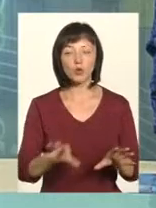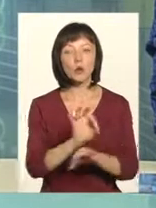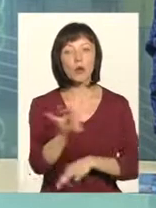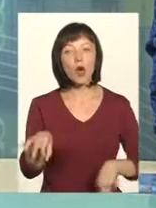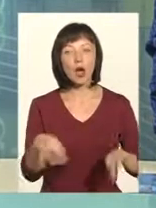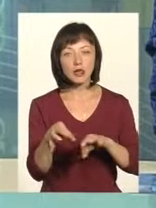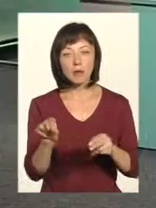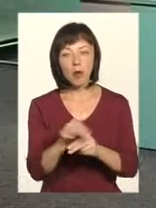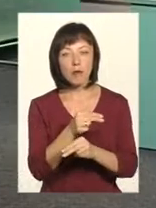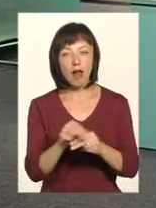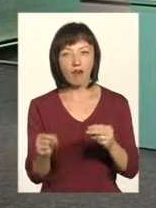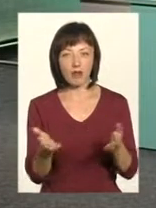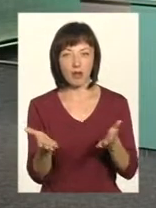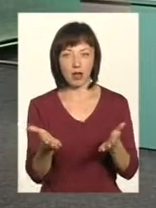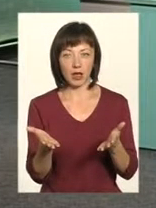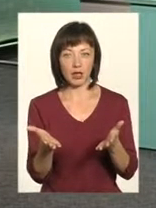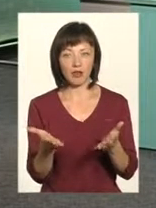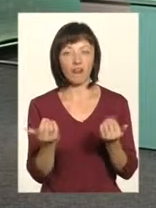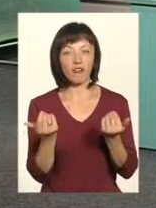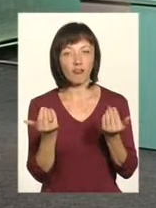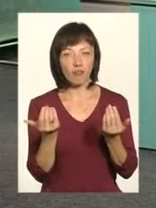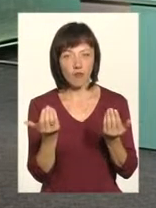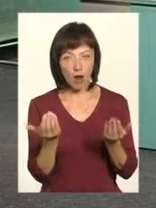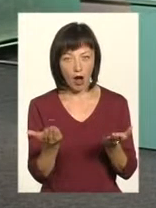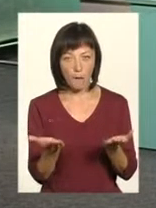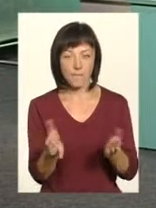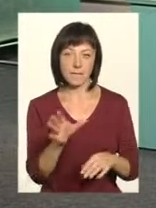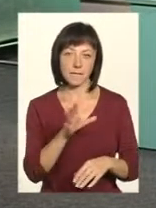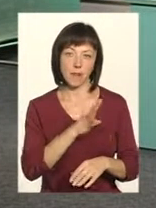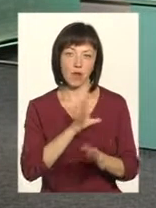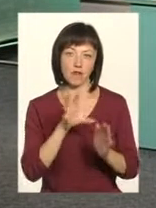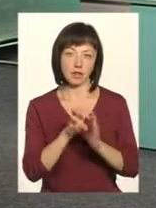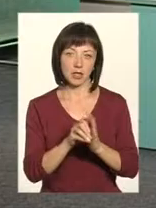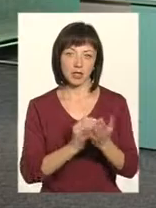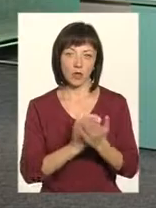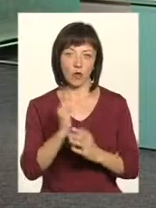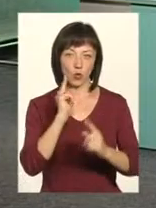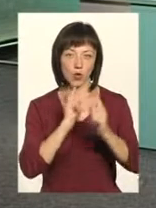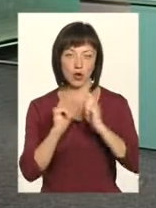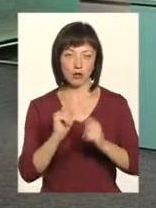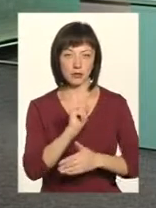і поправки, які вами були внесені до Верховної Ради.